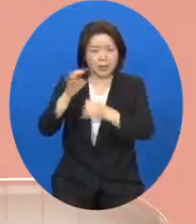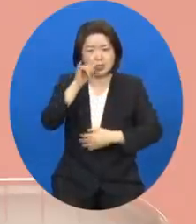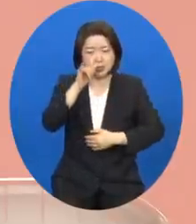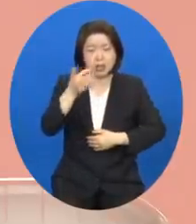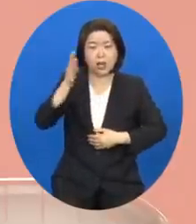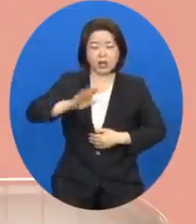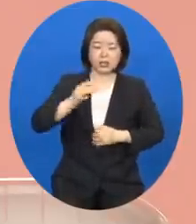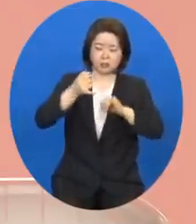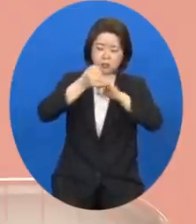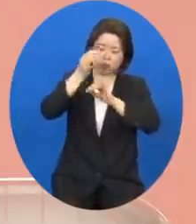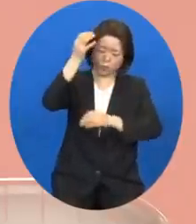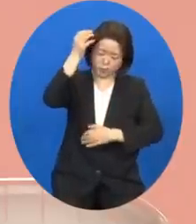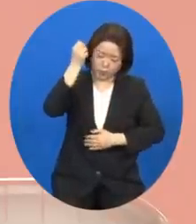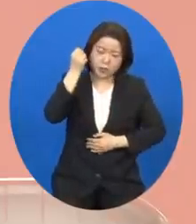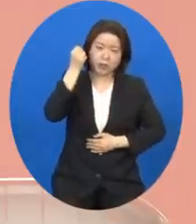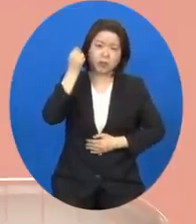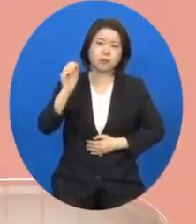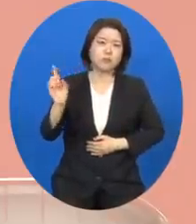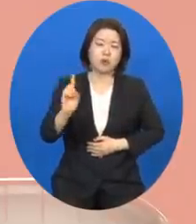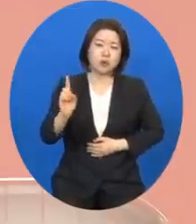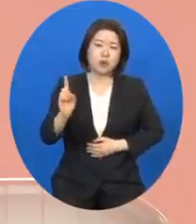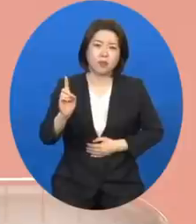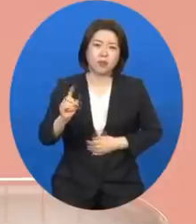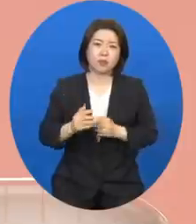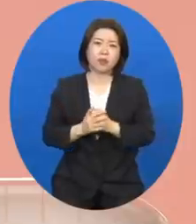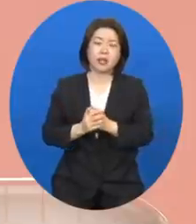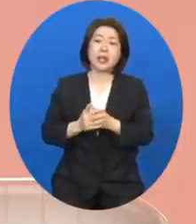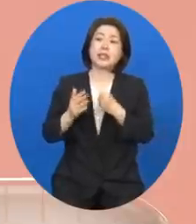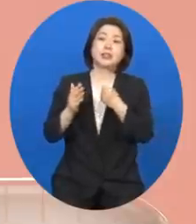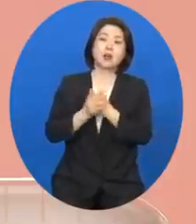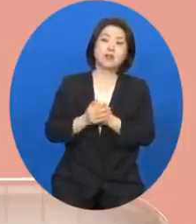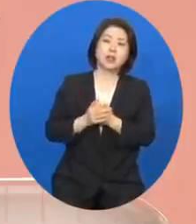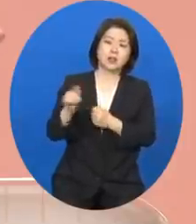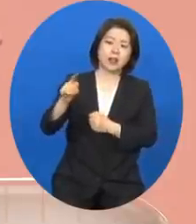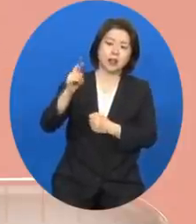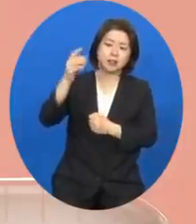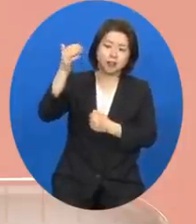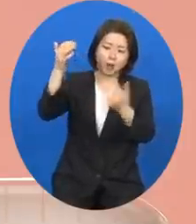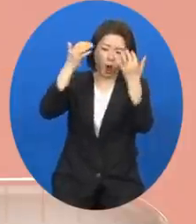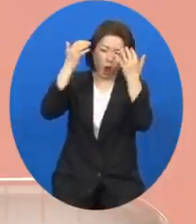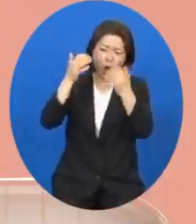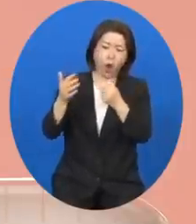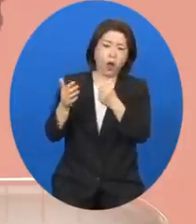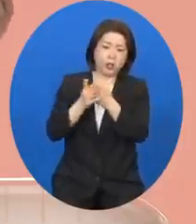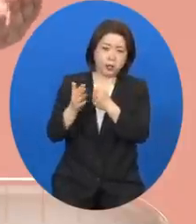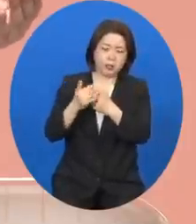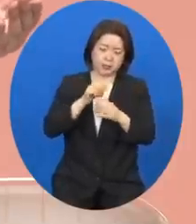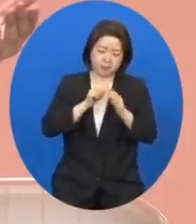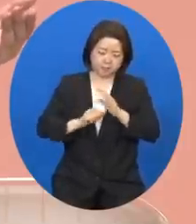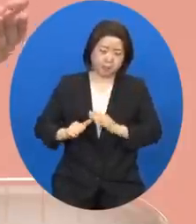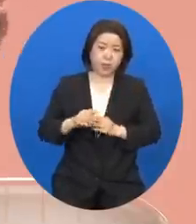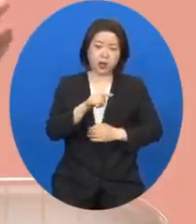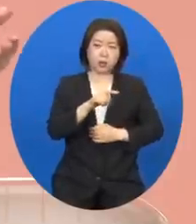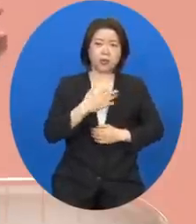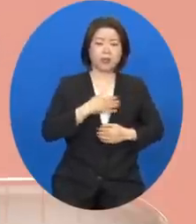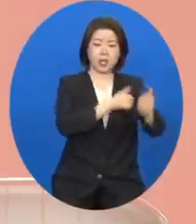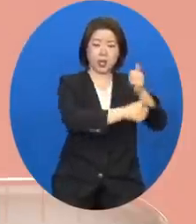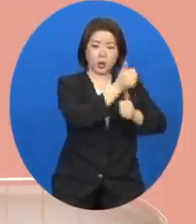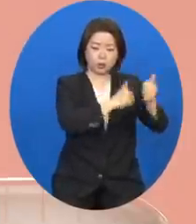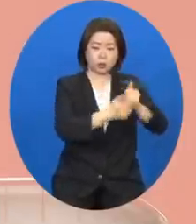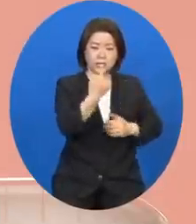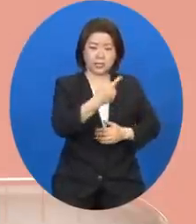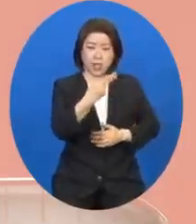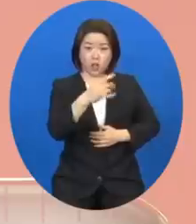기억해야 돼요. 그래서 우리의 자녀들이, 우리 후손들이 천대에 이르도록 은혜를